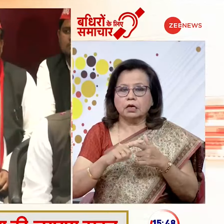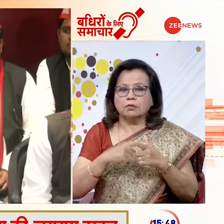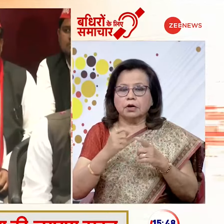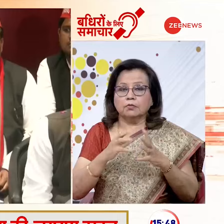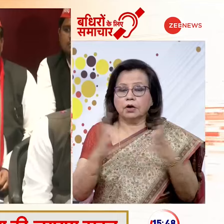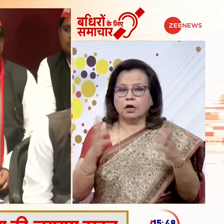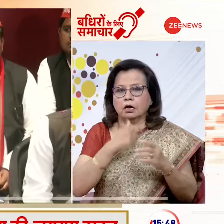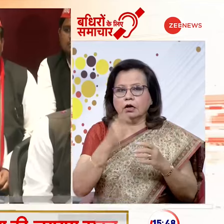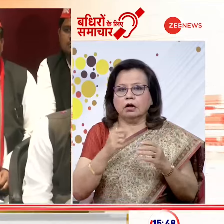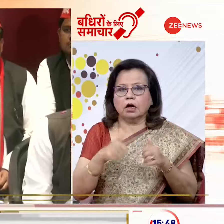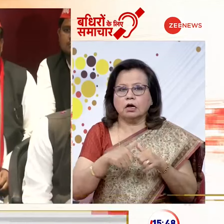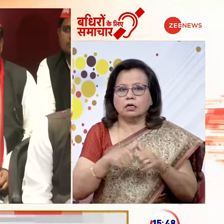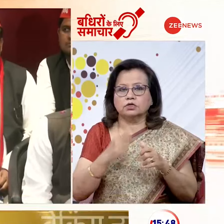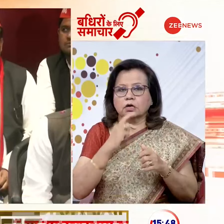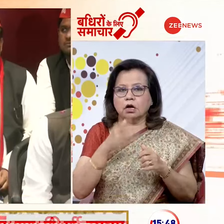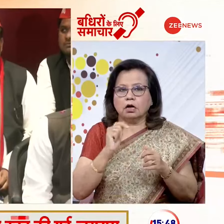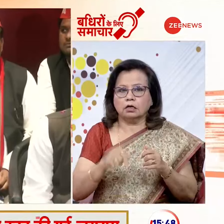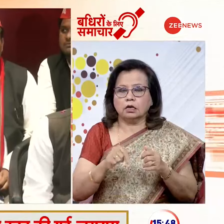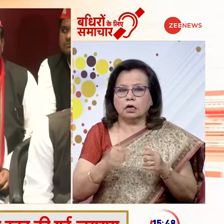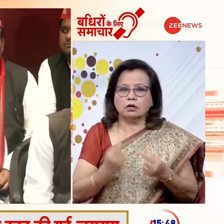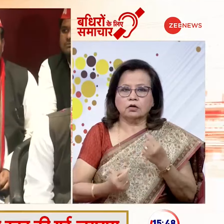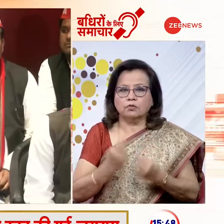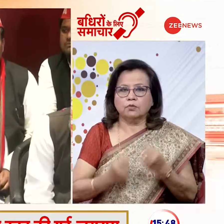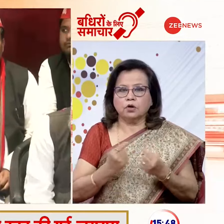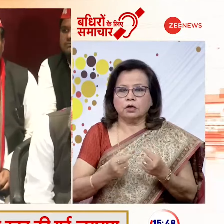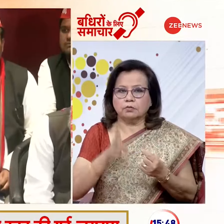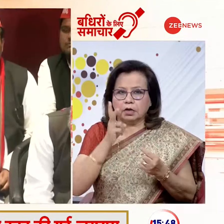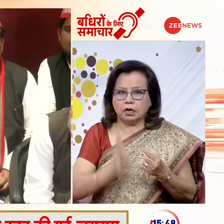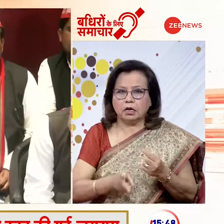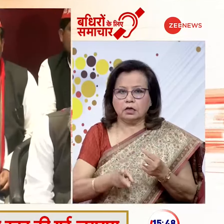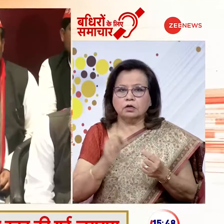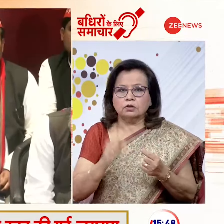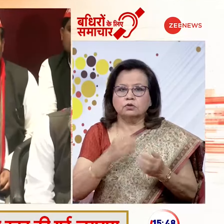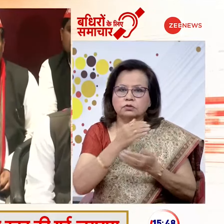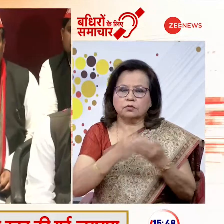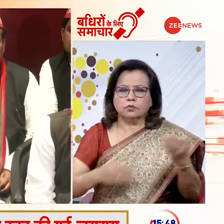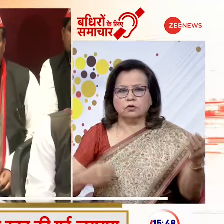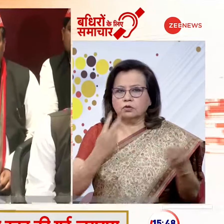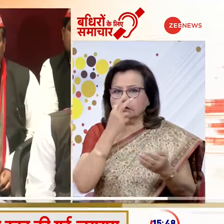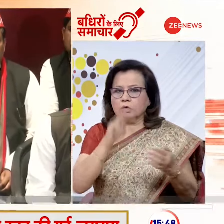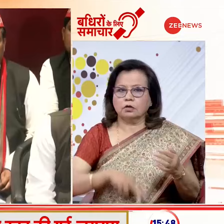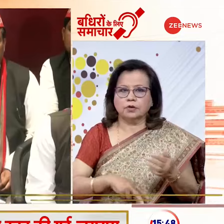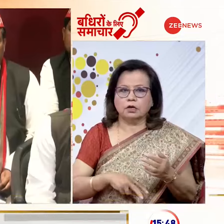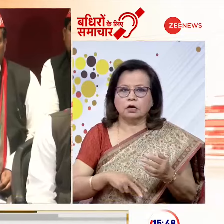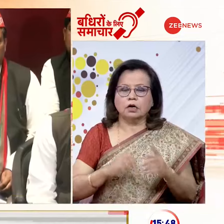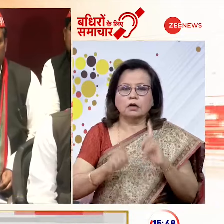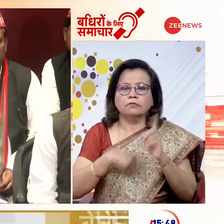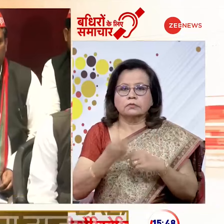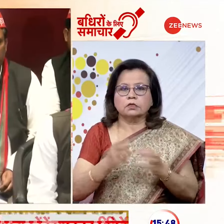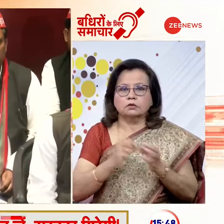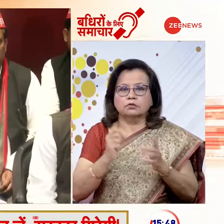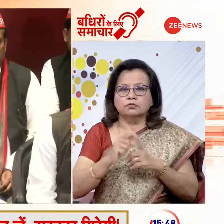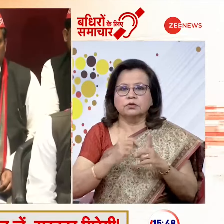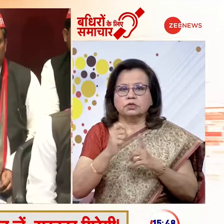पर बड़ा हमला बोला अखिलेश ने कहा अगर राजनीती में रहना है तो इन सब का सामना करना ही पड़ेगा